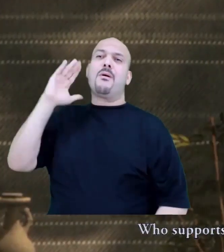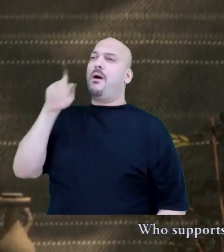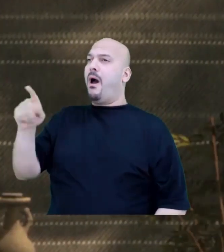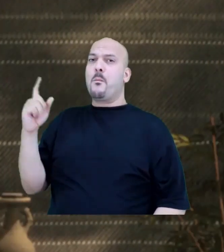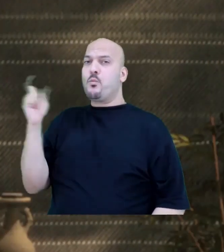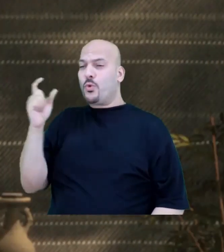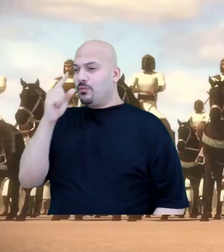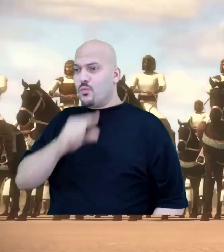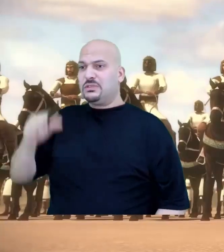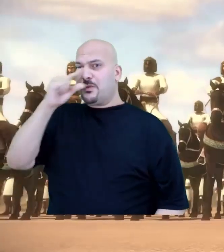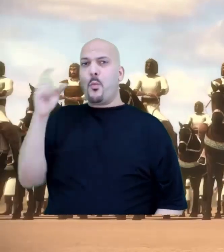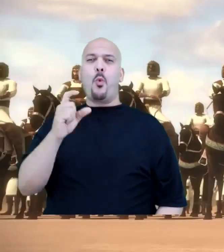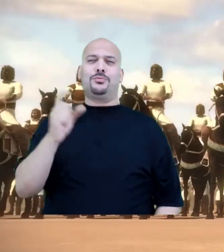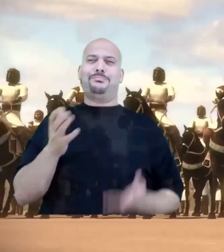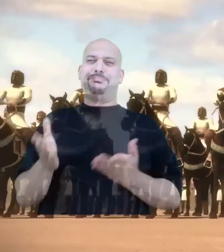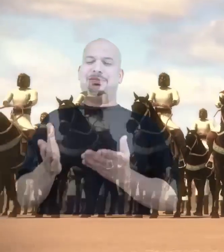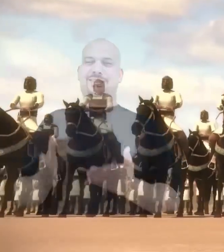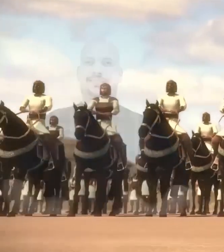الإسلام.